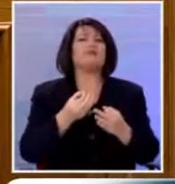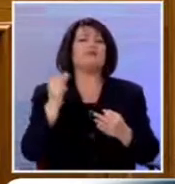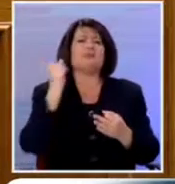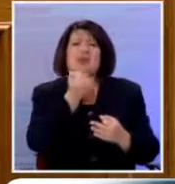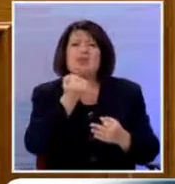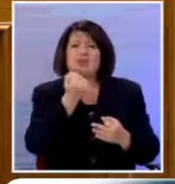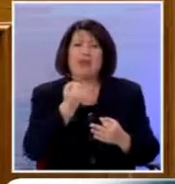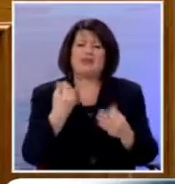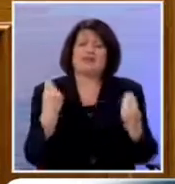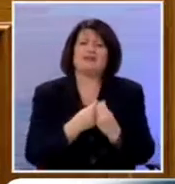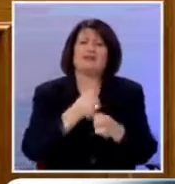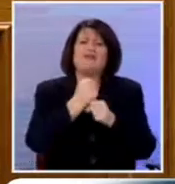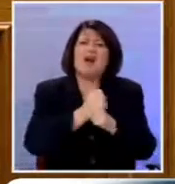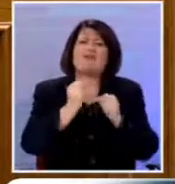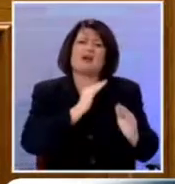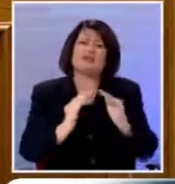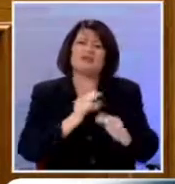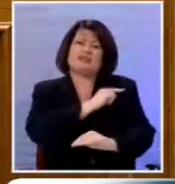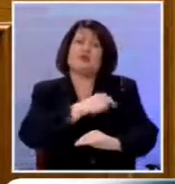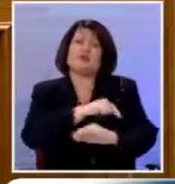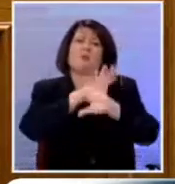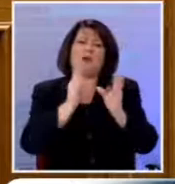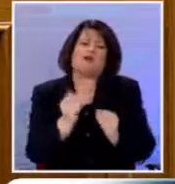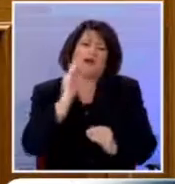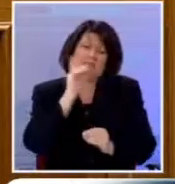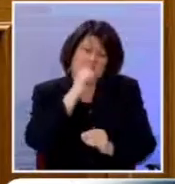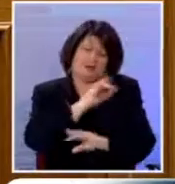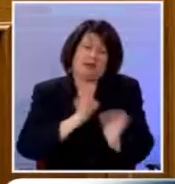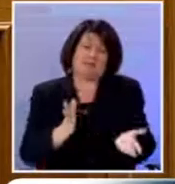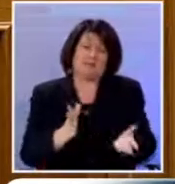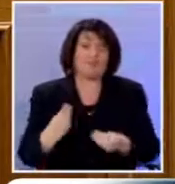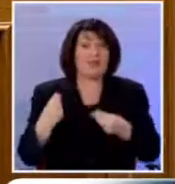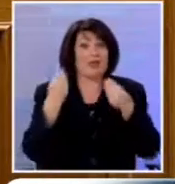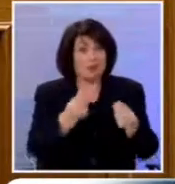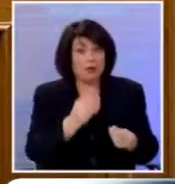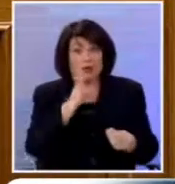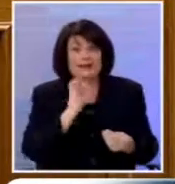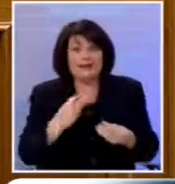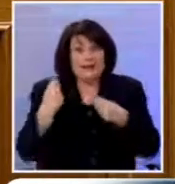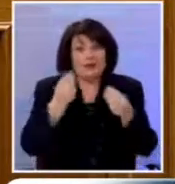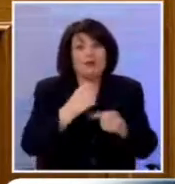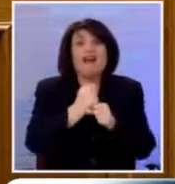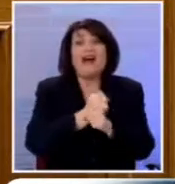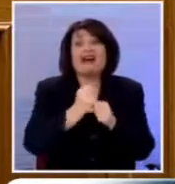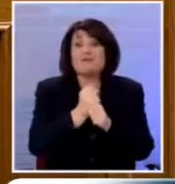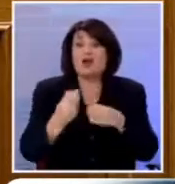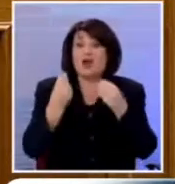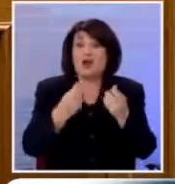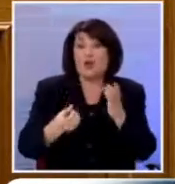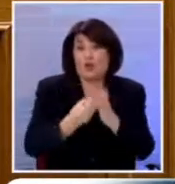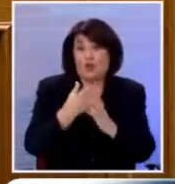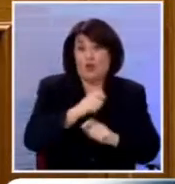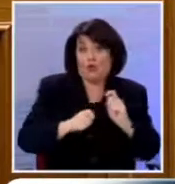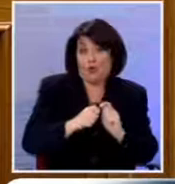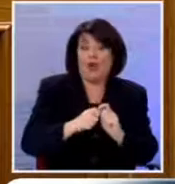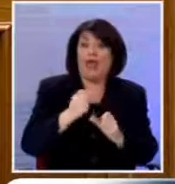ανακρίβειες για την ιατροφαρμακευτική περίθαλψη. Η αλήθεια είναι ότι παραδώσατε, κύριοι της κυβέρνησης, το φάρμακο παραγωγή, διακίνηση,